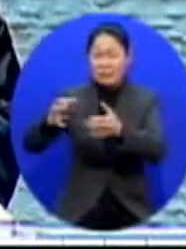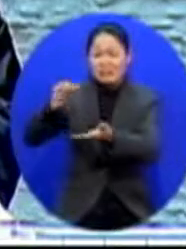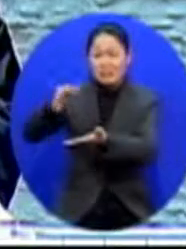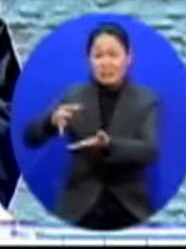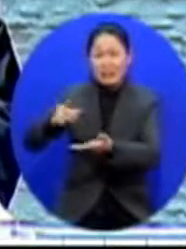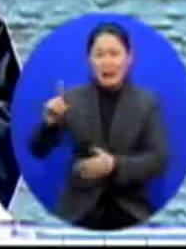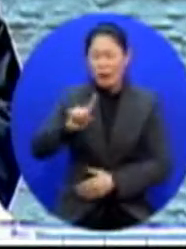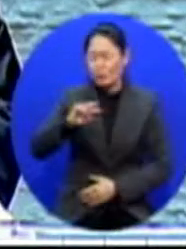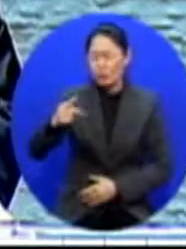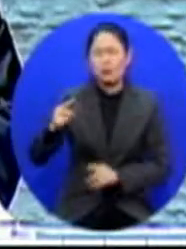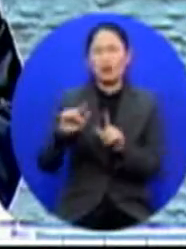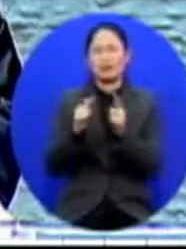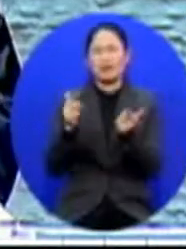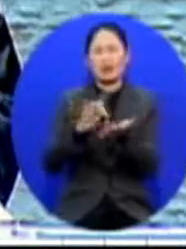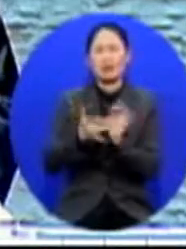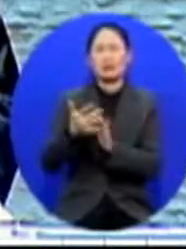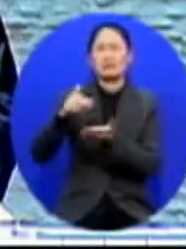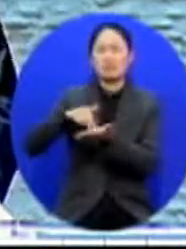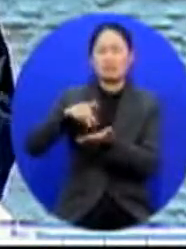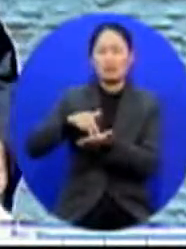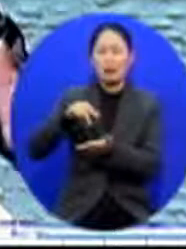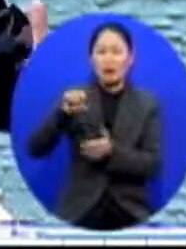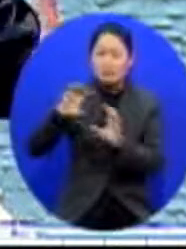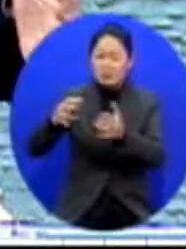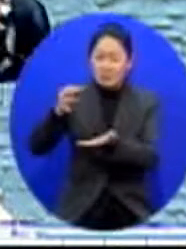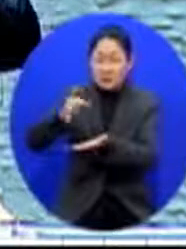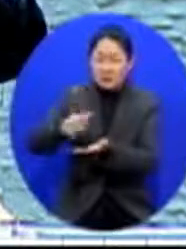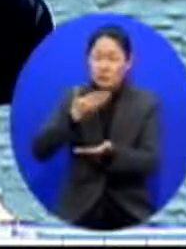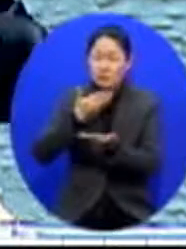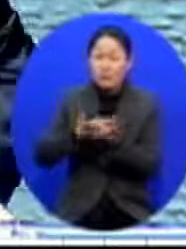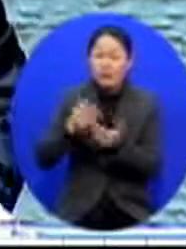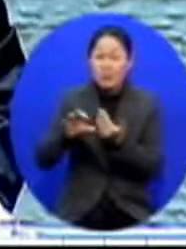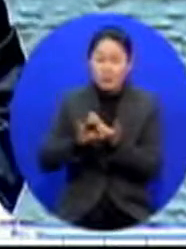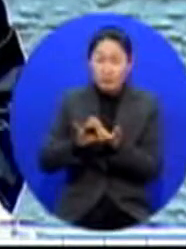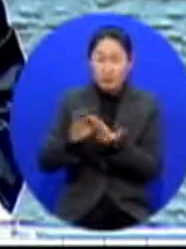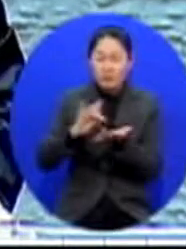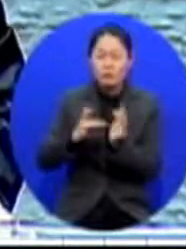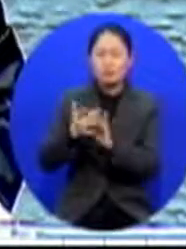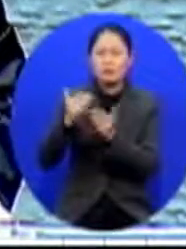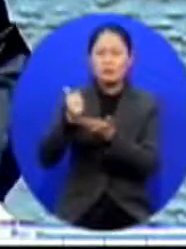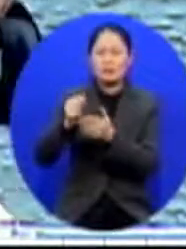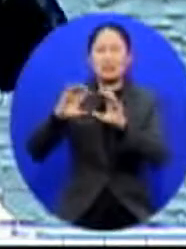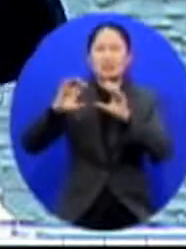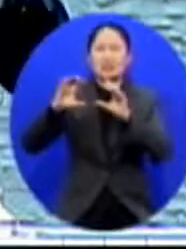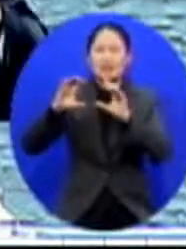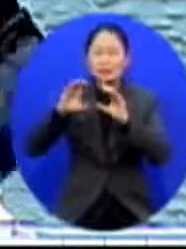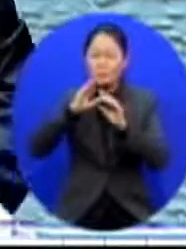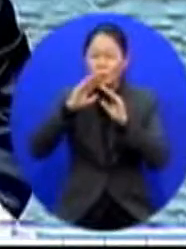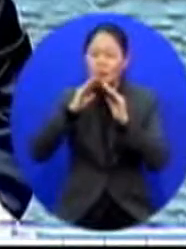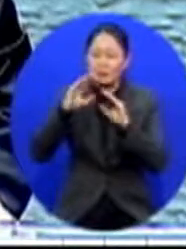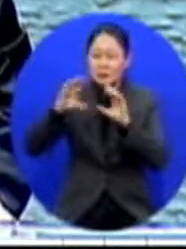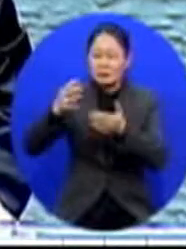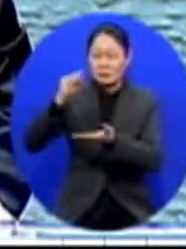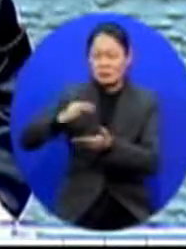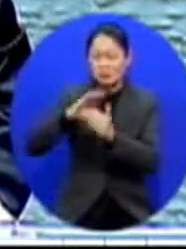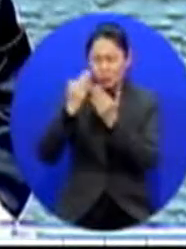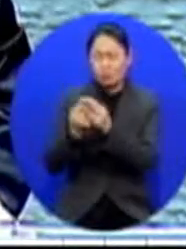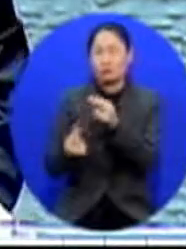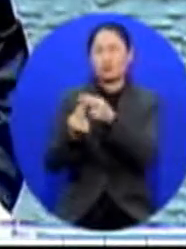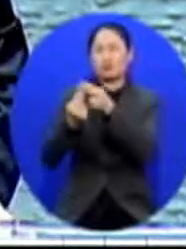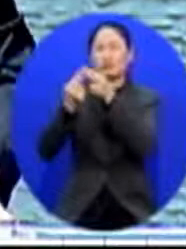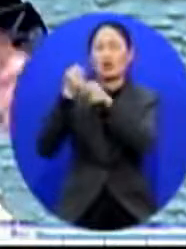아무것도 아니에요 그게 중요해 따면 예수님이 재산을 어떻든지 모았죠 아무것도 중요하지 않았어요